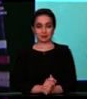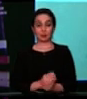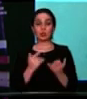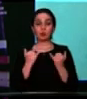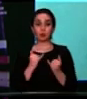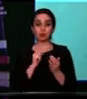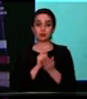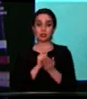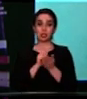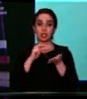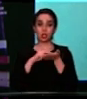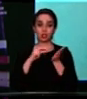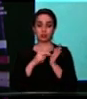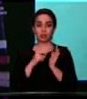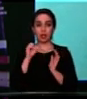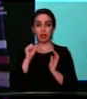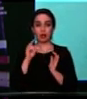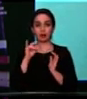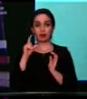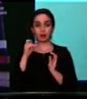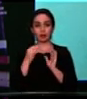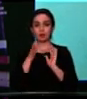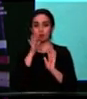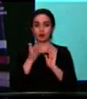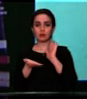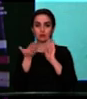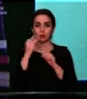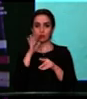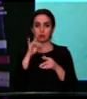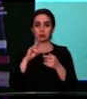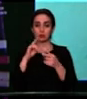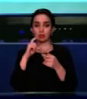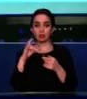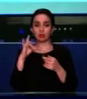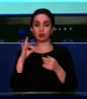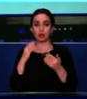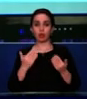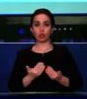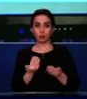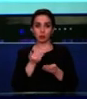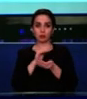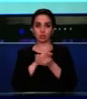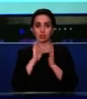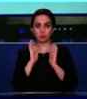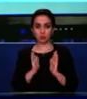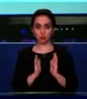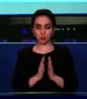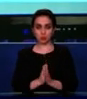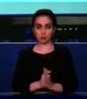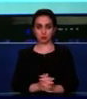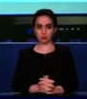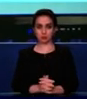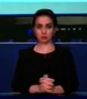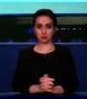Bugungi darsimizning rejasi arxey erasidagi hayot va proterozoy erasidagi hayot bilan tanishib chiqamiz.